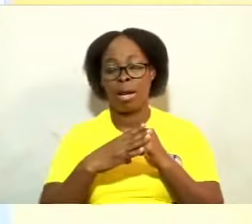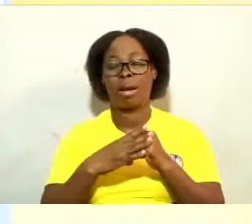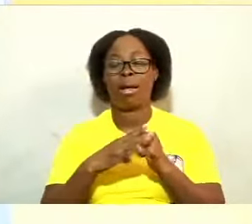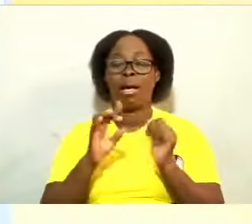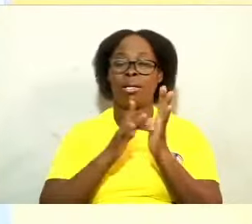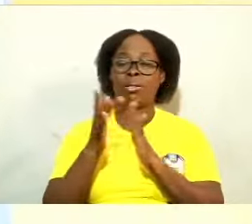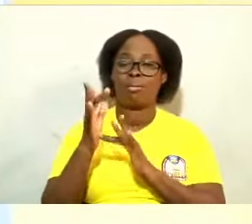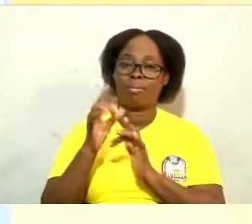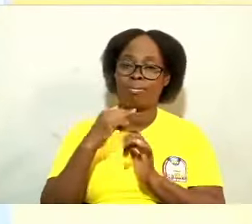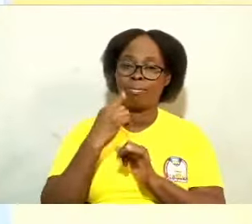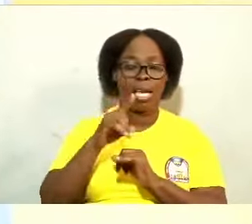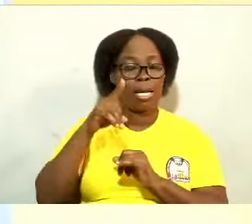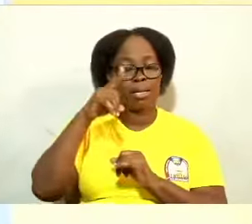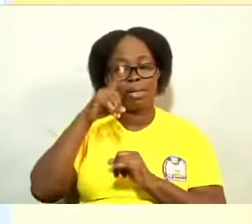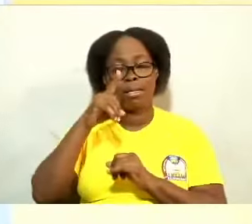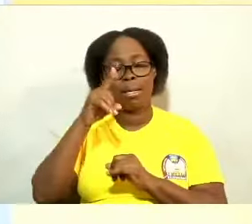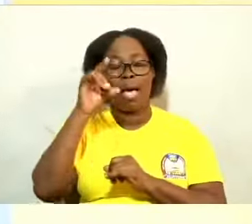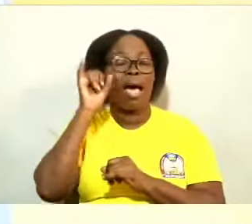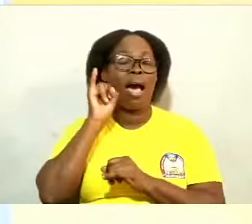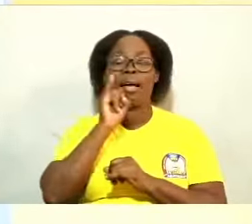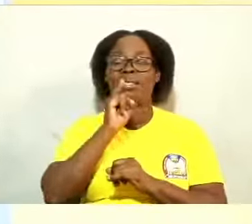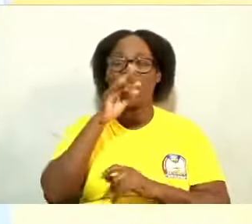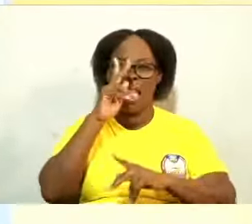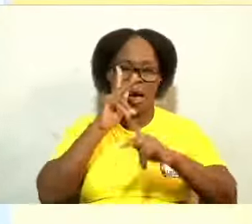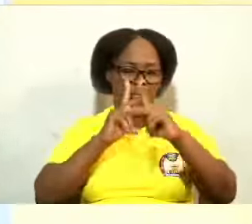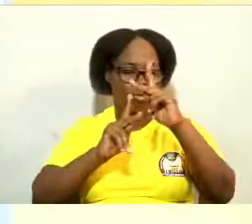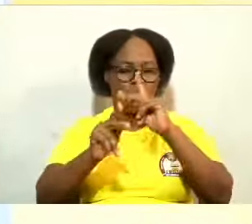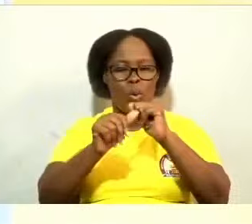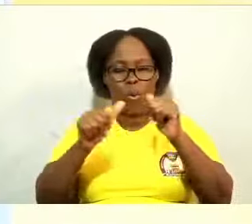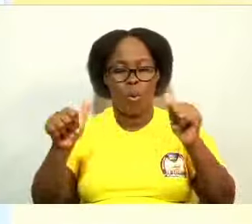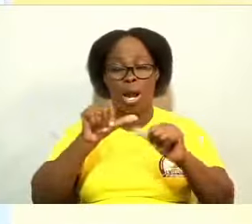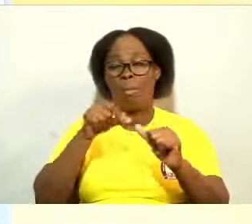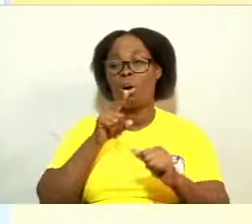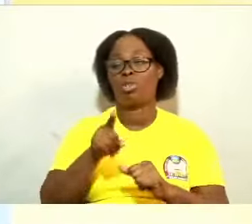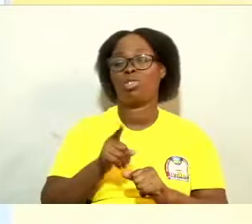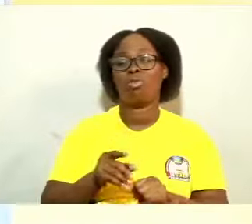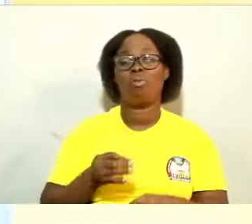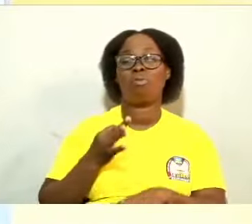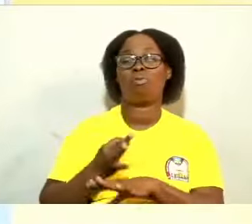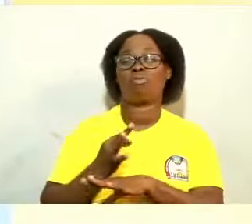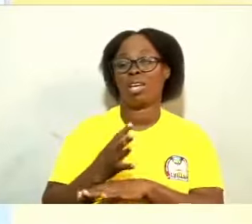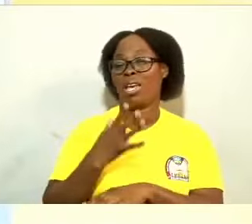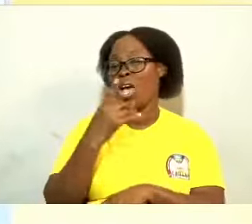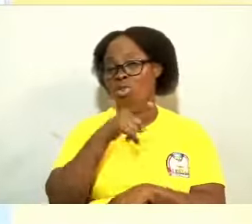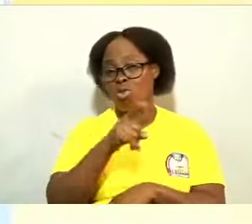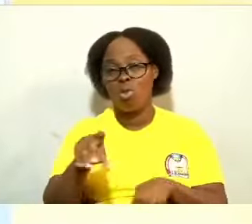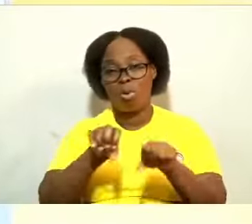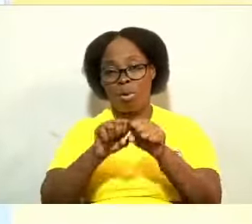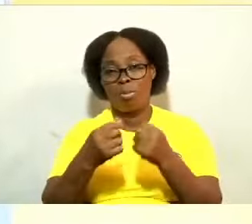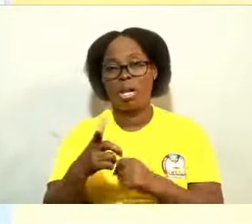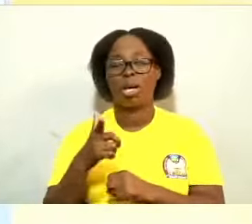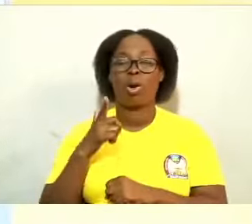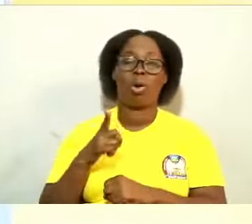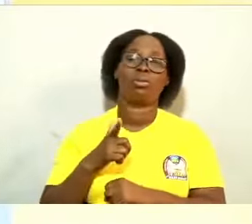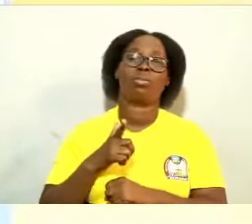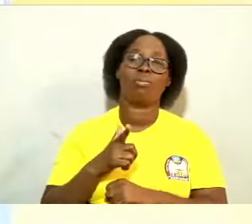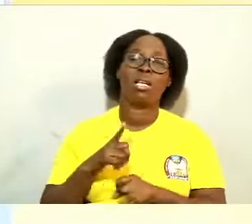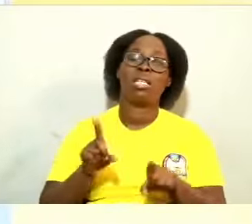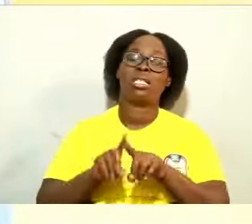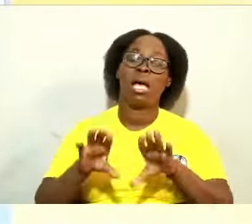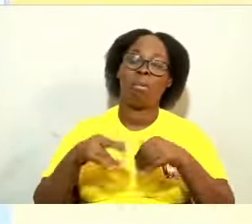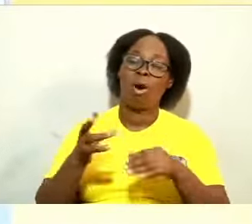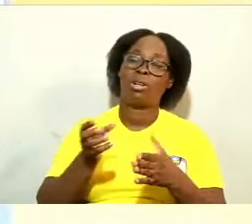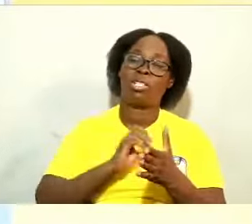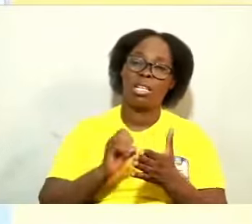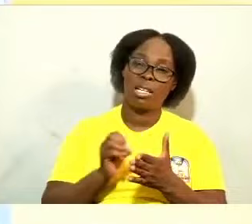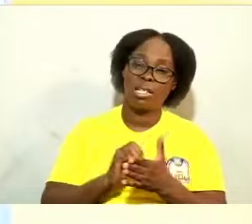Akawaambia, Isaya alitabiri vyema juu yenu wanafiki. Jina lao wanaovunja amri, wanafiki. Kama ilivyoandikwa,